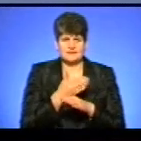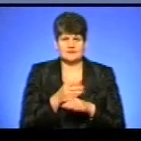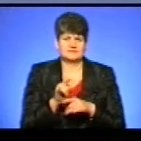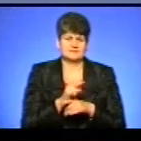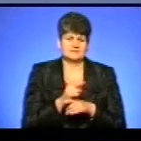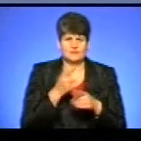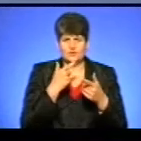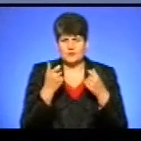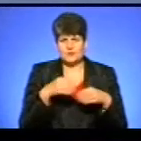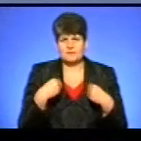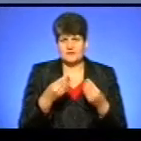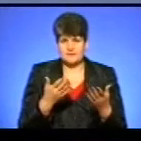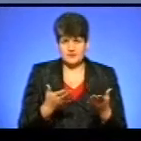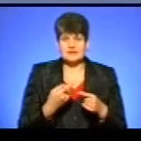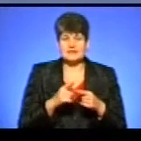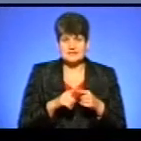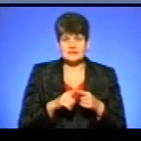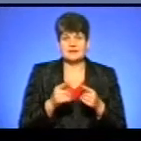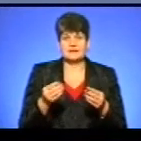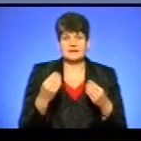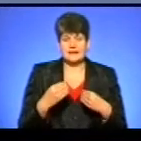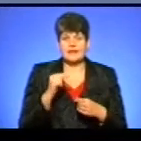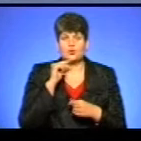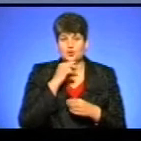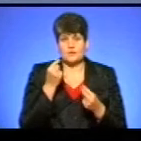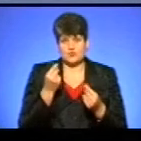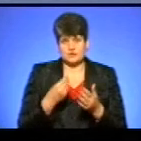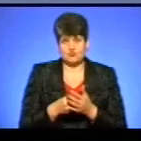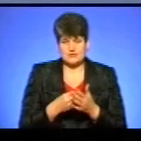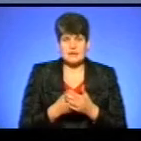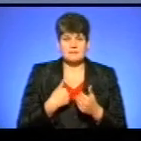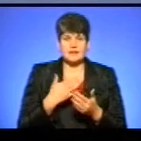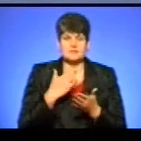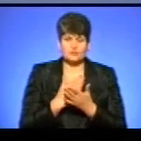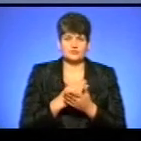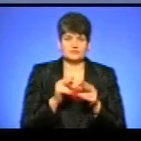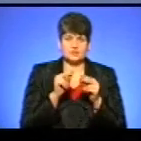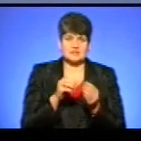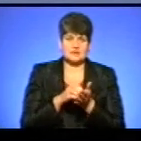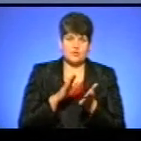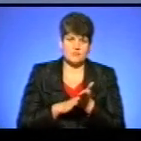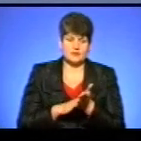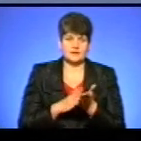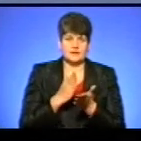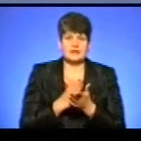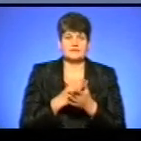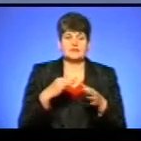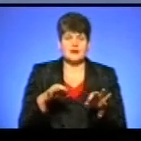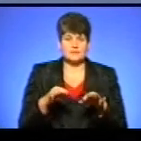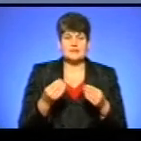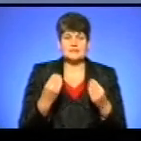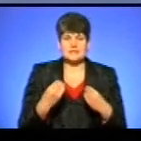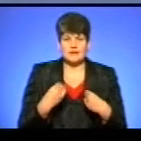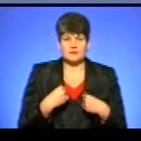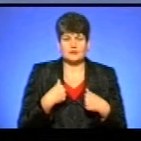неправдиву інформацію, яку нам подавали. Це в свою чергу дало економію коштів бюджету. Ми мали реальний облік всіх пасажирів, які приїжджають в громадському транспорті. І це дало нам